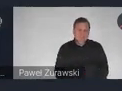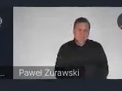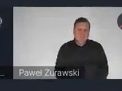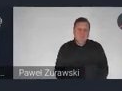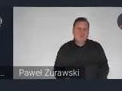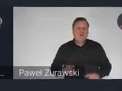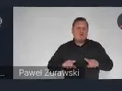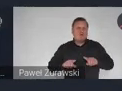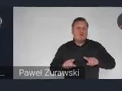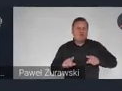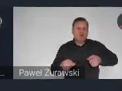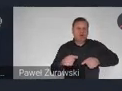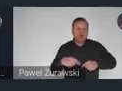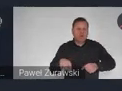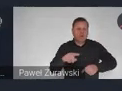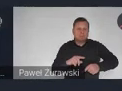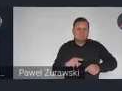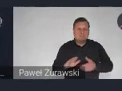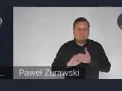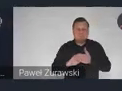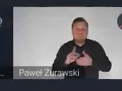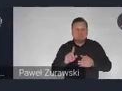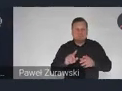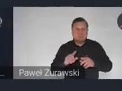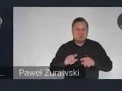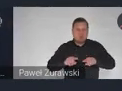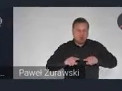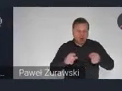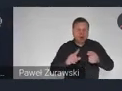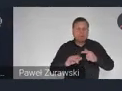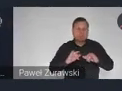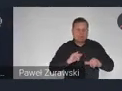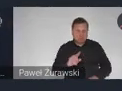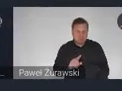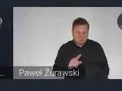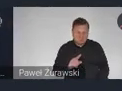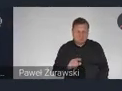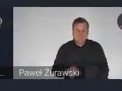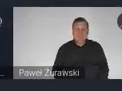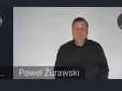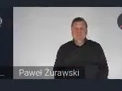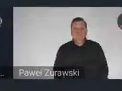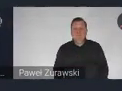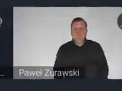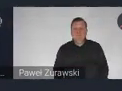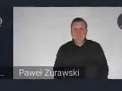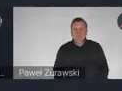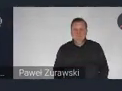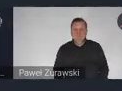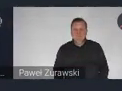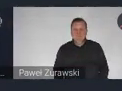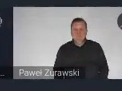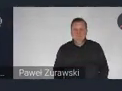organizacje Przepraszam organizacje pozarządowe w tej najbardziej